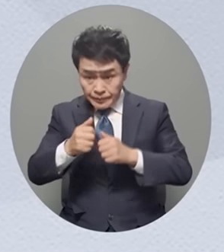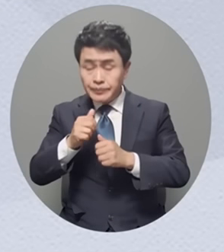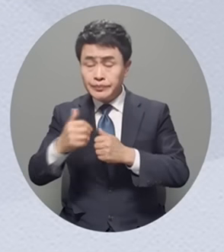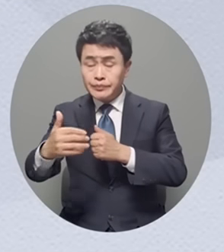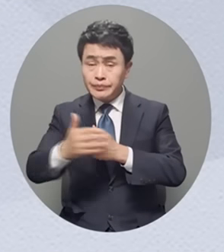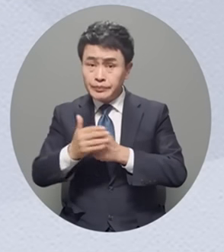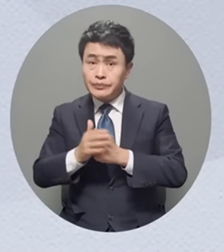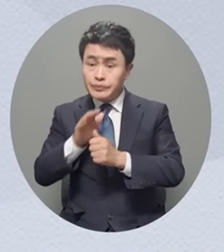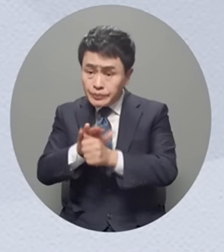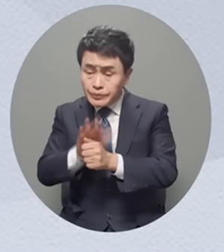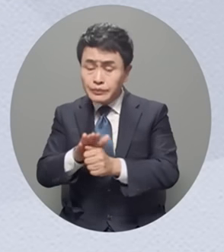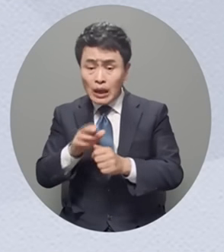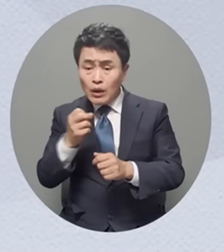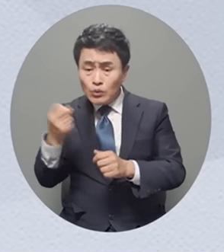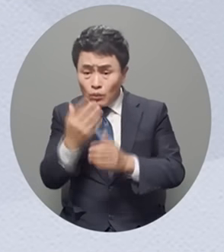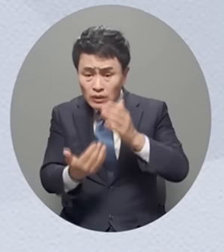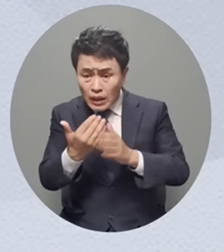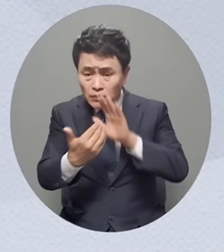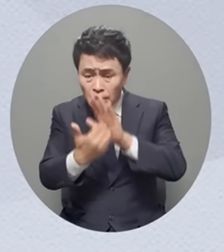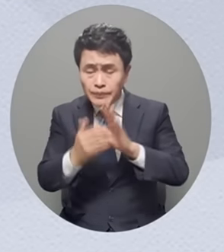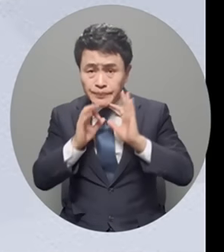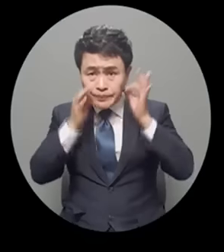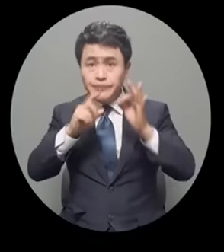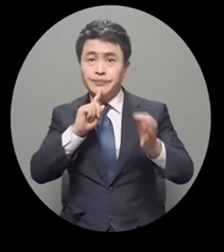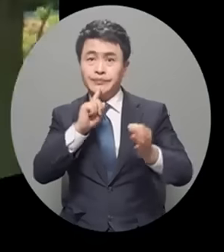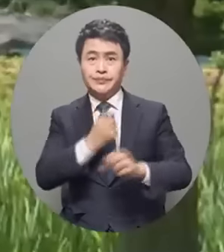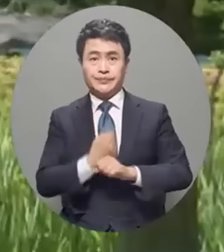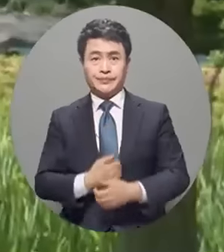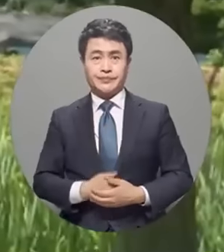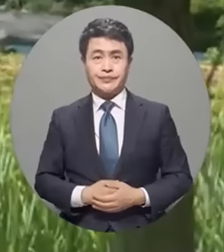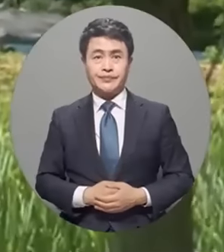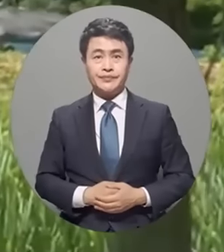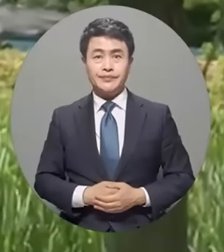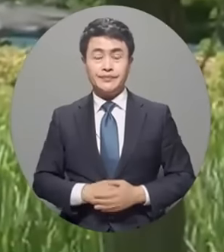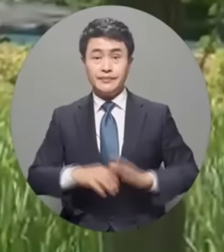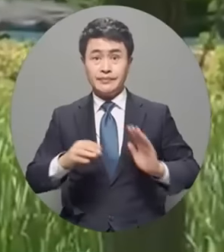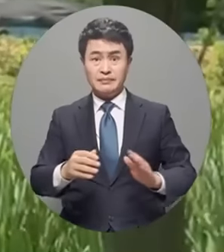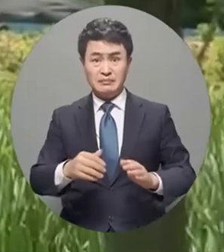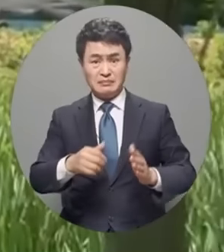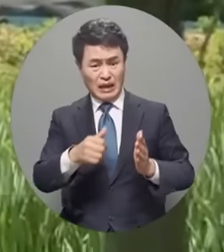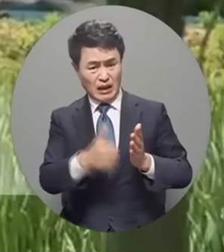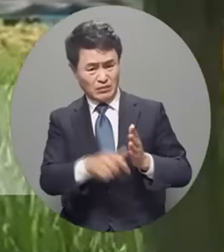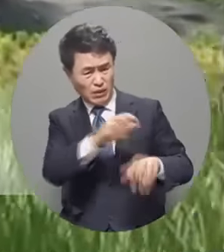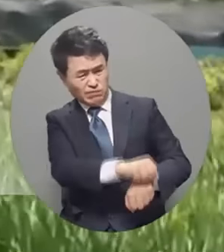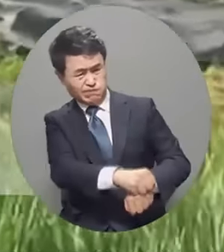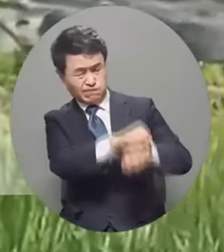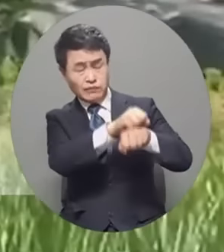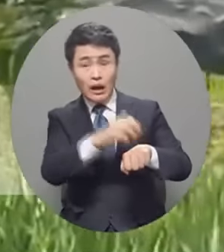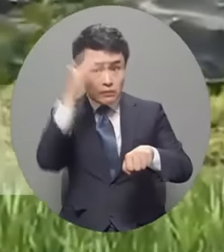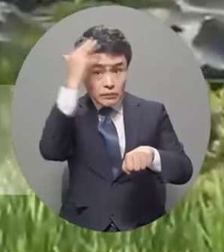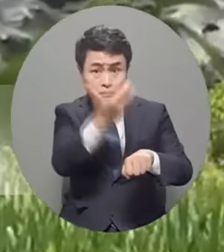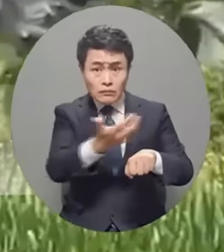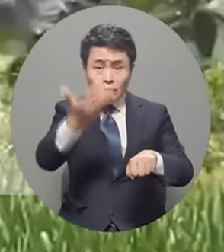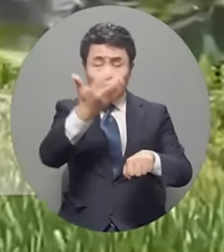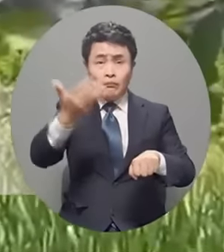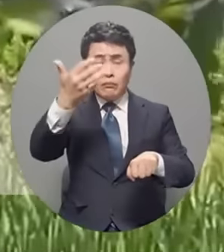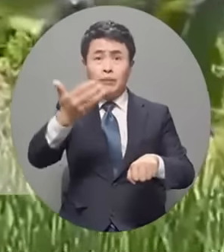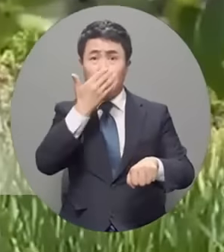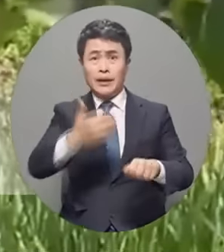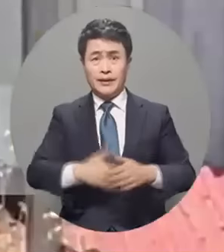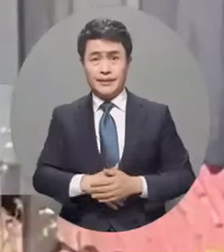재발 방지 대책 마련에 최선을 다하겠다고 밝혔습니다. 고물상 야적장에서 검은 연기가 끊임없이